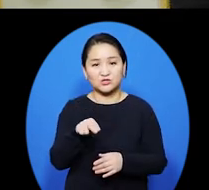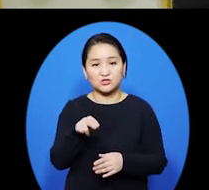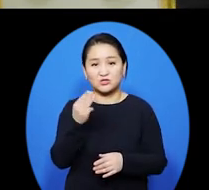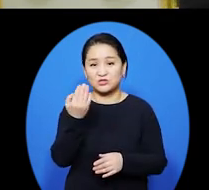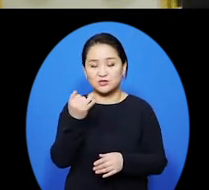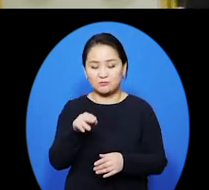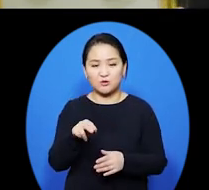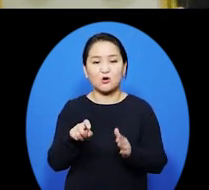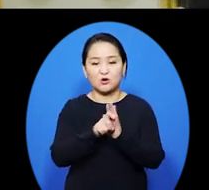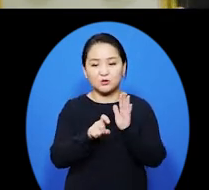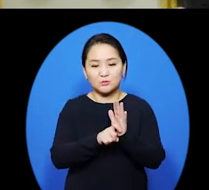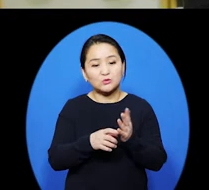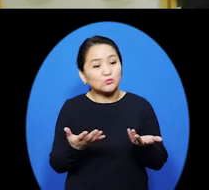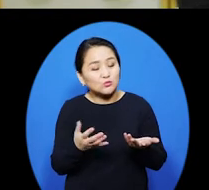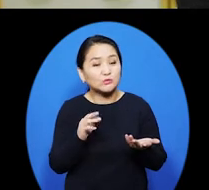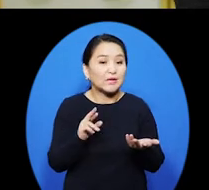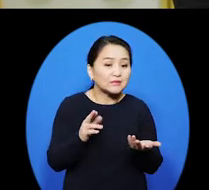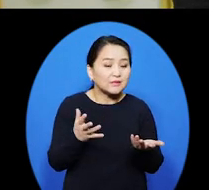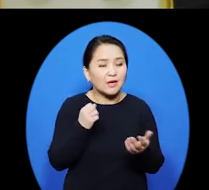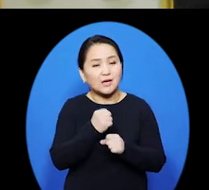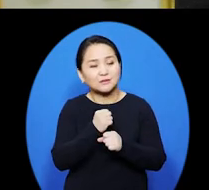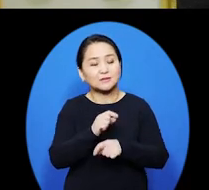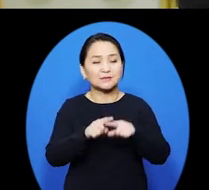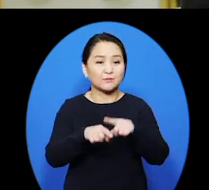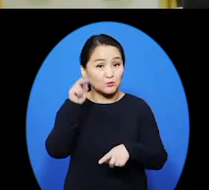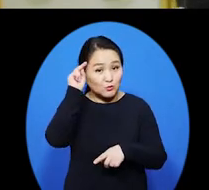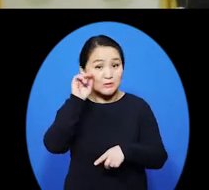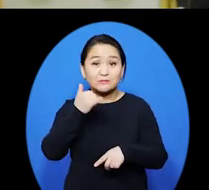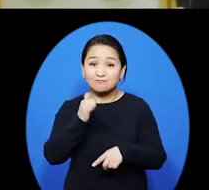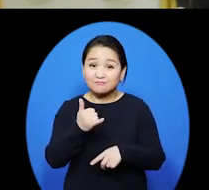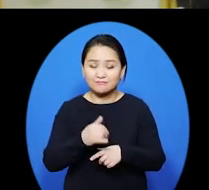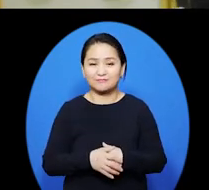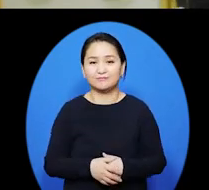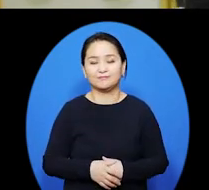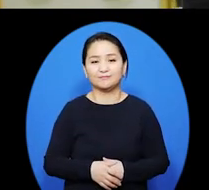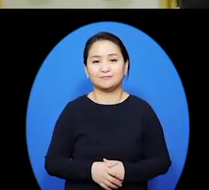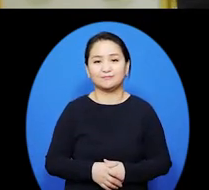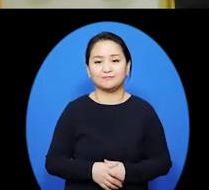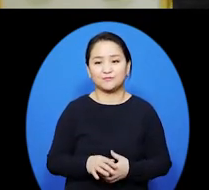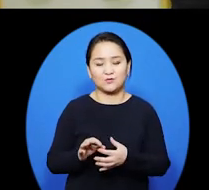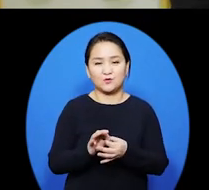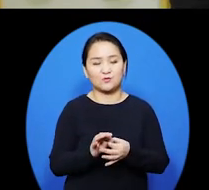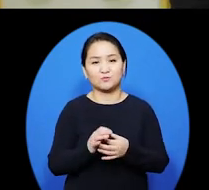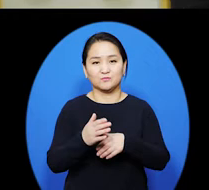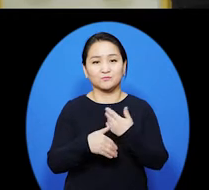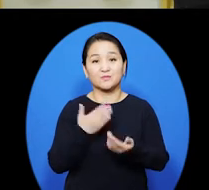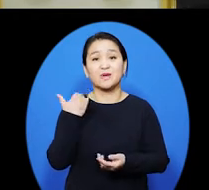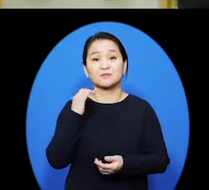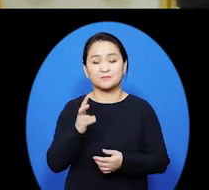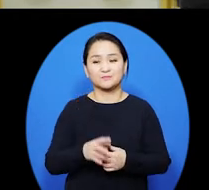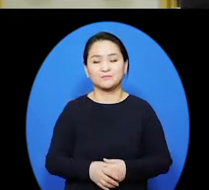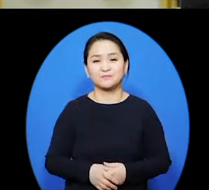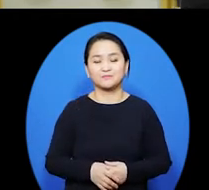буцаж холбогдоод яаж ийн ажил нь юу болж байна, хэр сурж байна гэх мэтчлэн уялдаа холбоотой